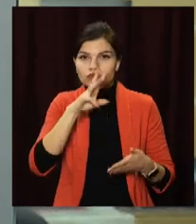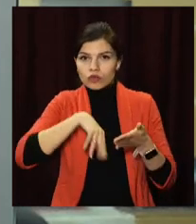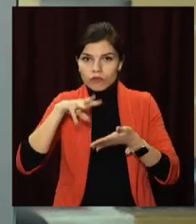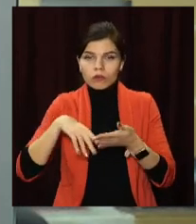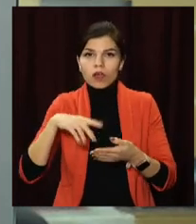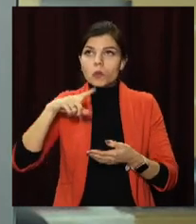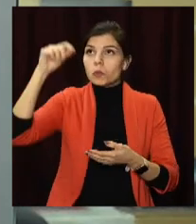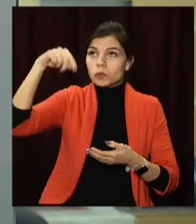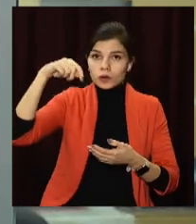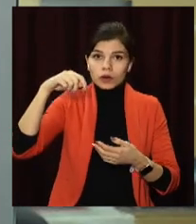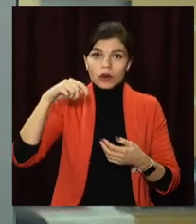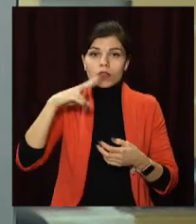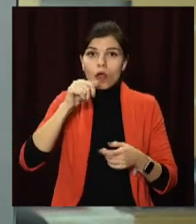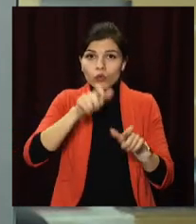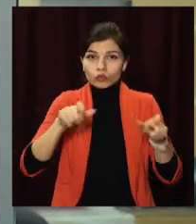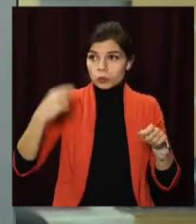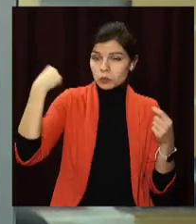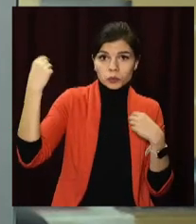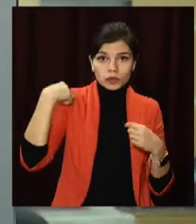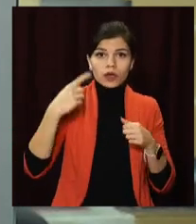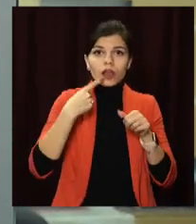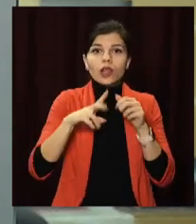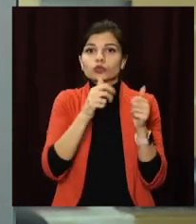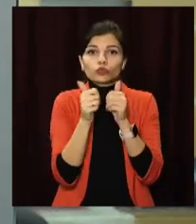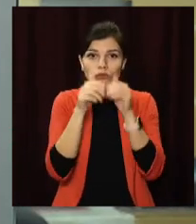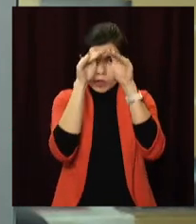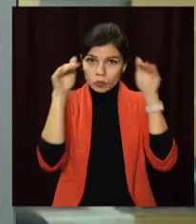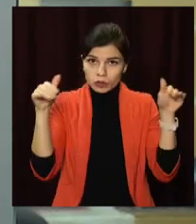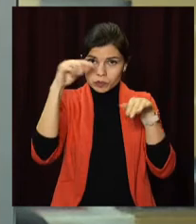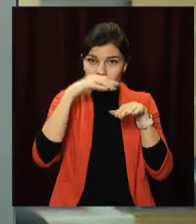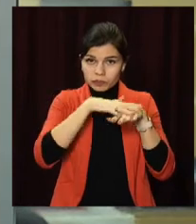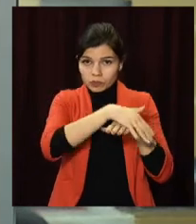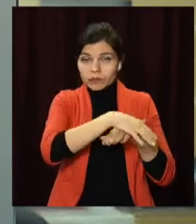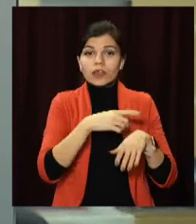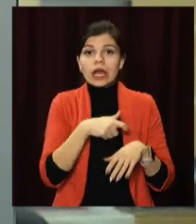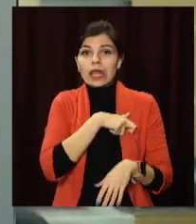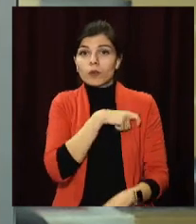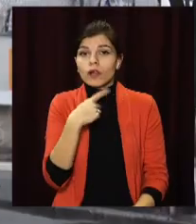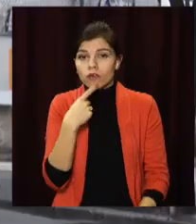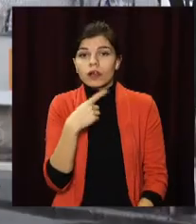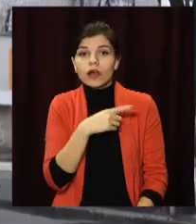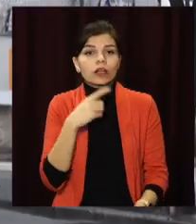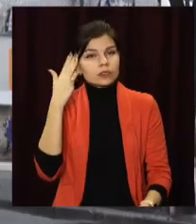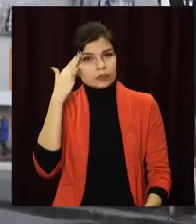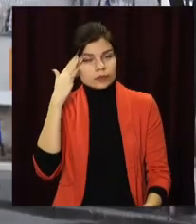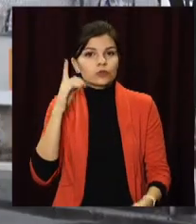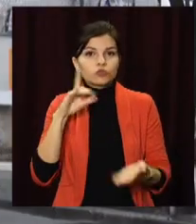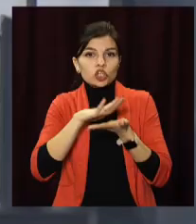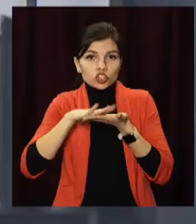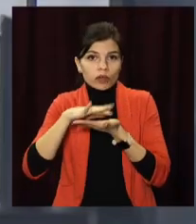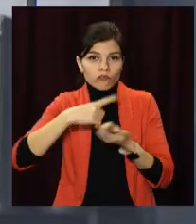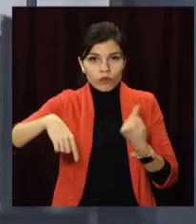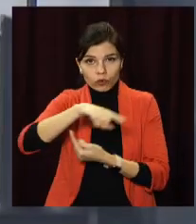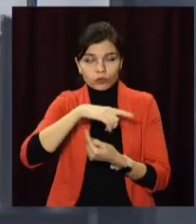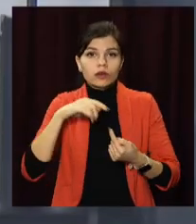що стікає з кондиціонерів на перехожих, балкони, асфальт та дахи сусідніх будинків. Депутати кажуть, мета документу – забезпечити чистоту довкілля